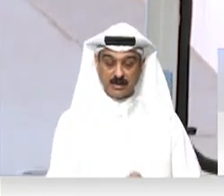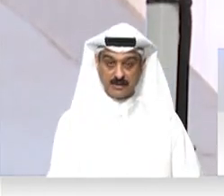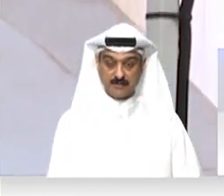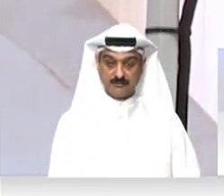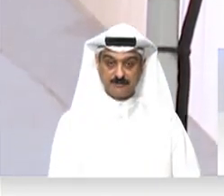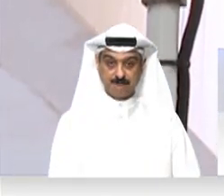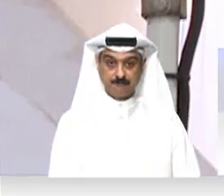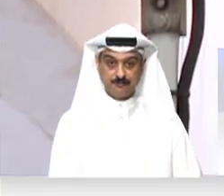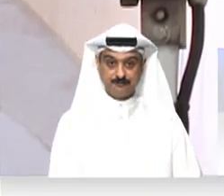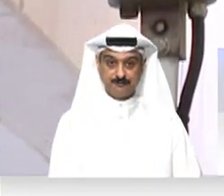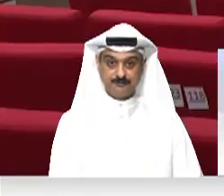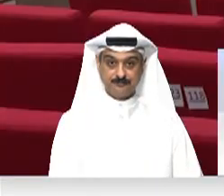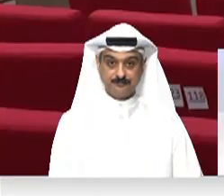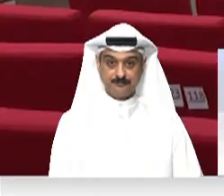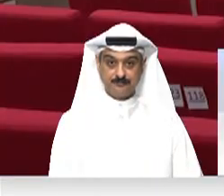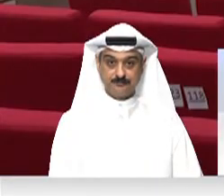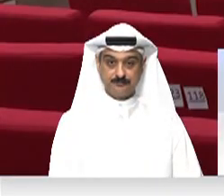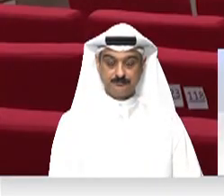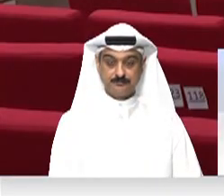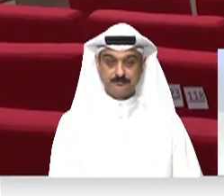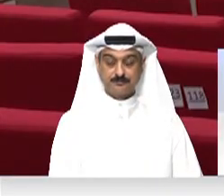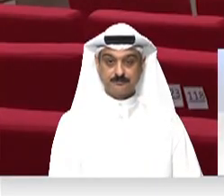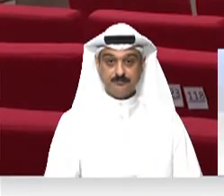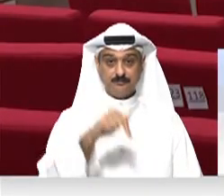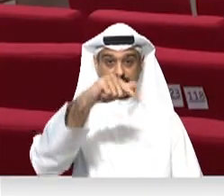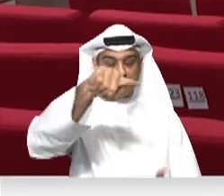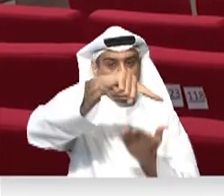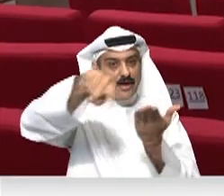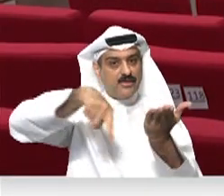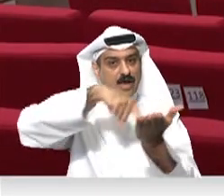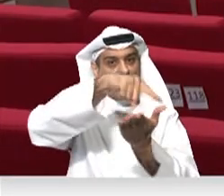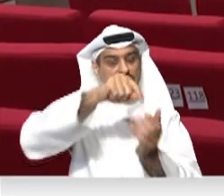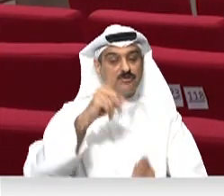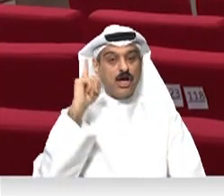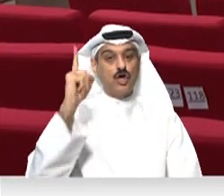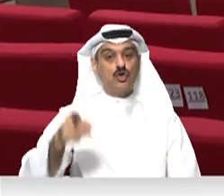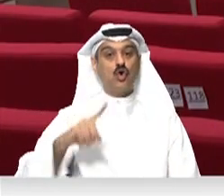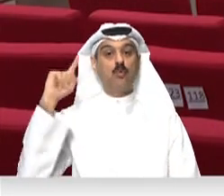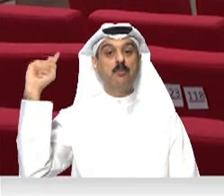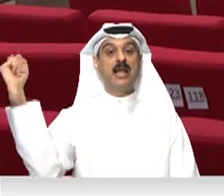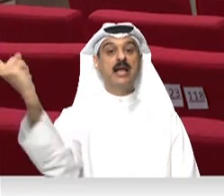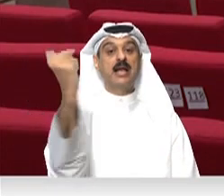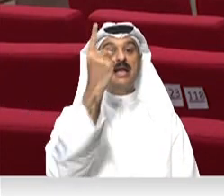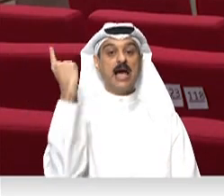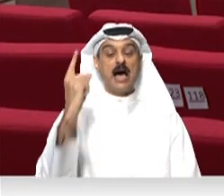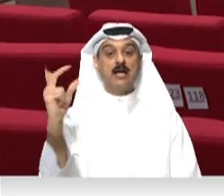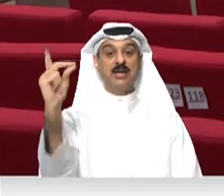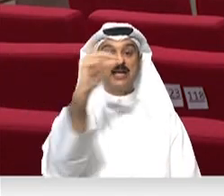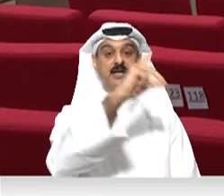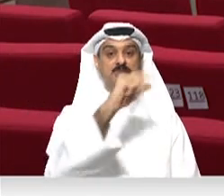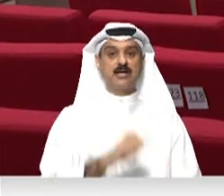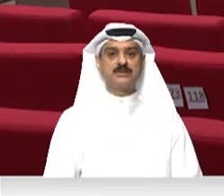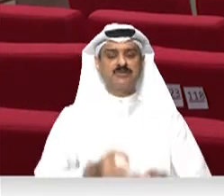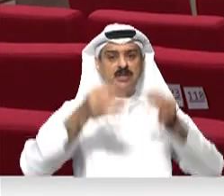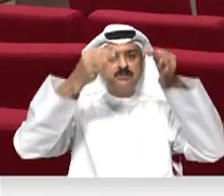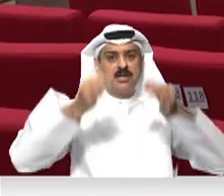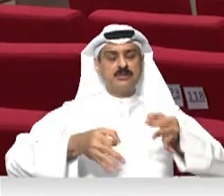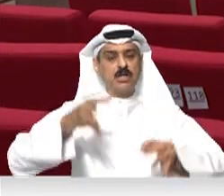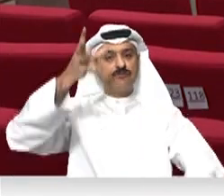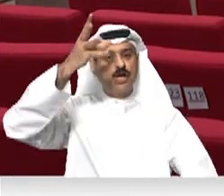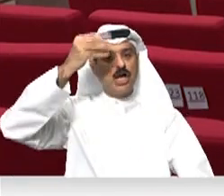على أهميته. يتمحور اليوم العالمي للأرصاد الجوية بتسليط الضوء على أهمية المعلومات